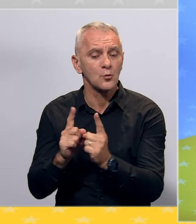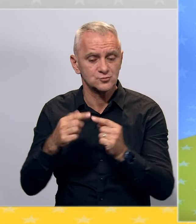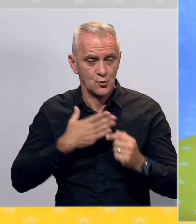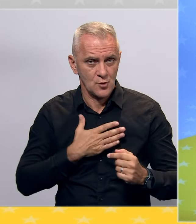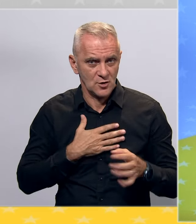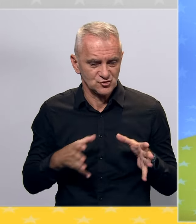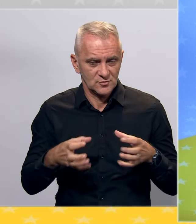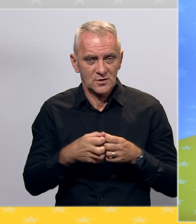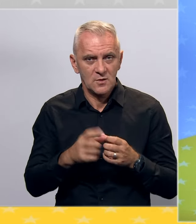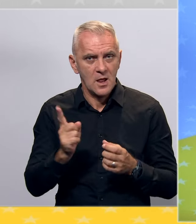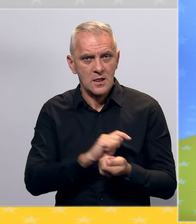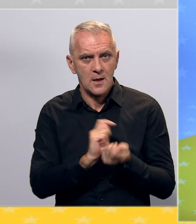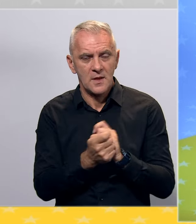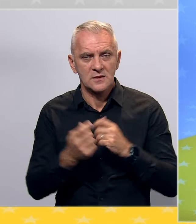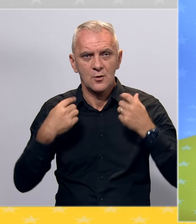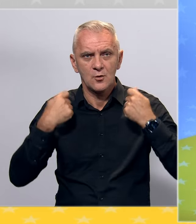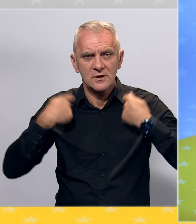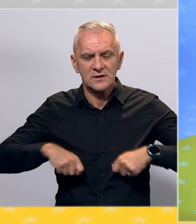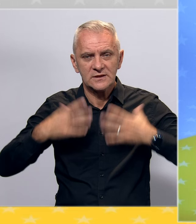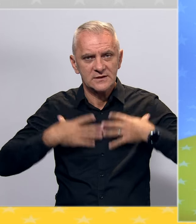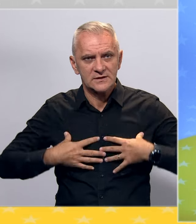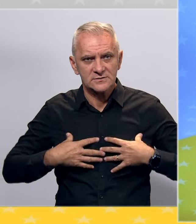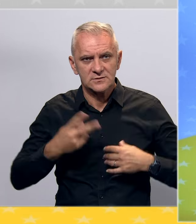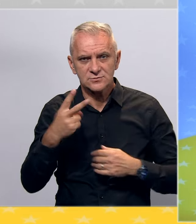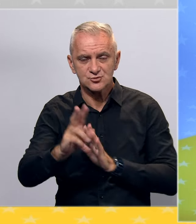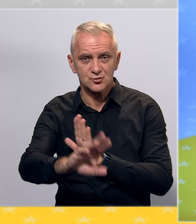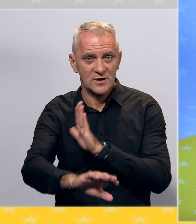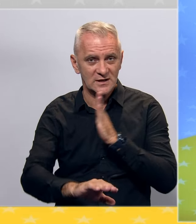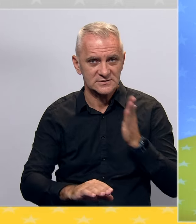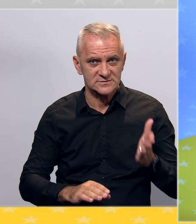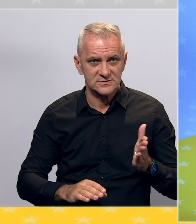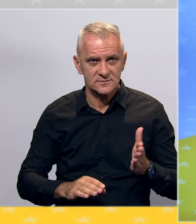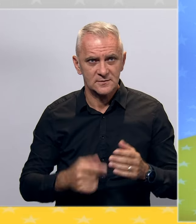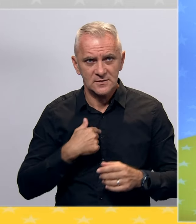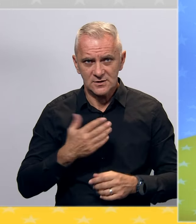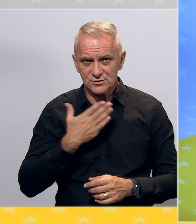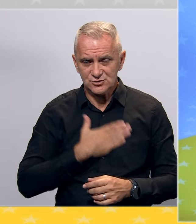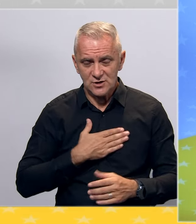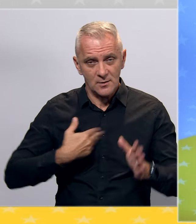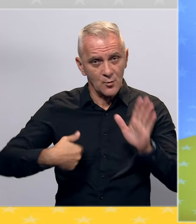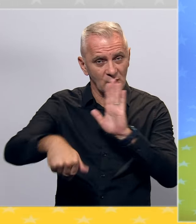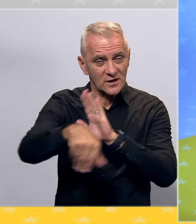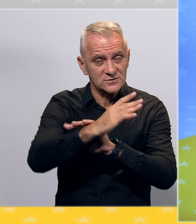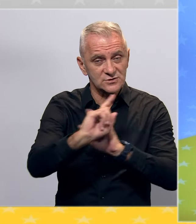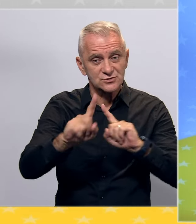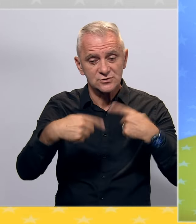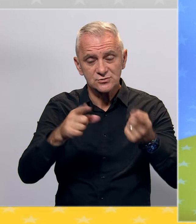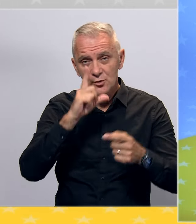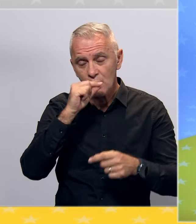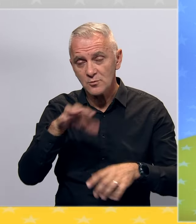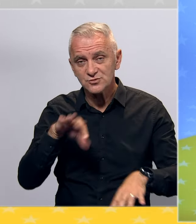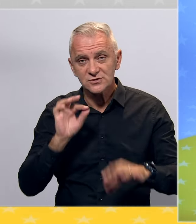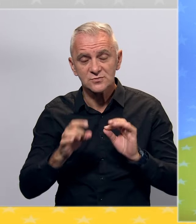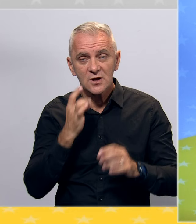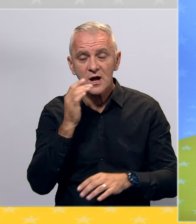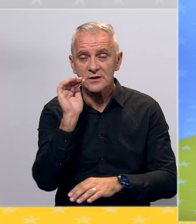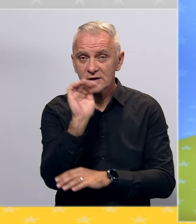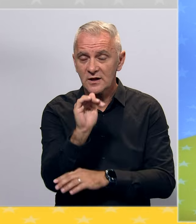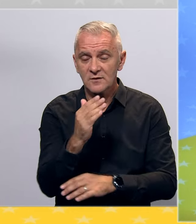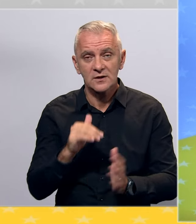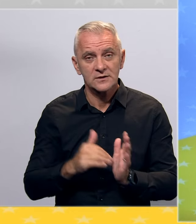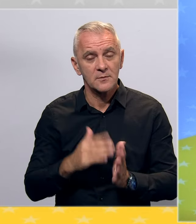našem timu, ne mijenjajući dres. S druge strane, u punom kapacitetu namjeravamo izaći na naredne opće izbore kada prema najavama trebaju